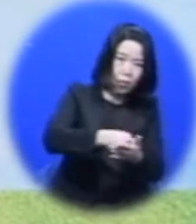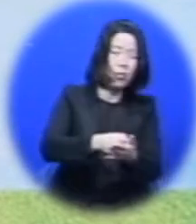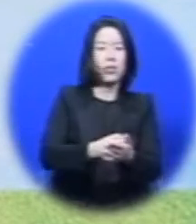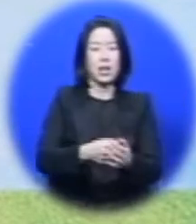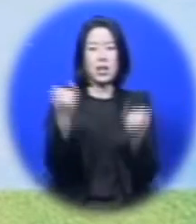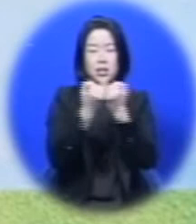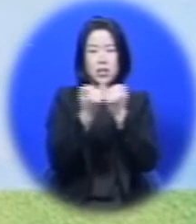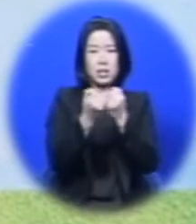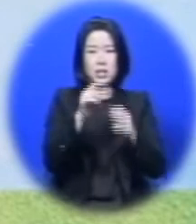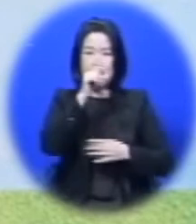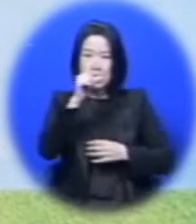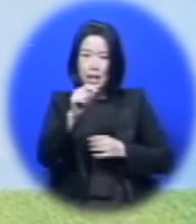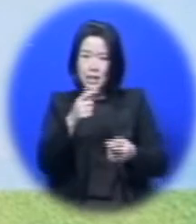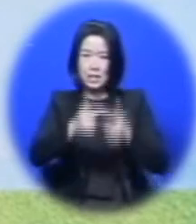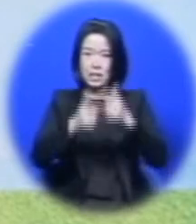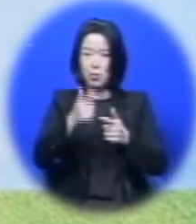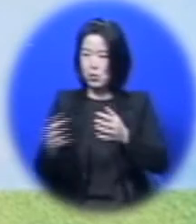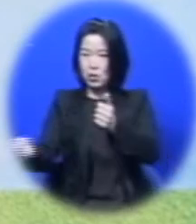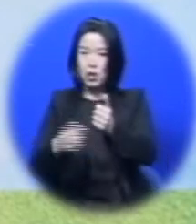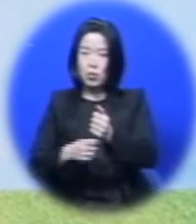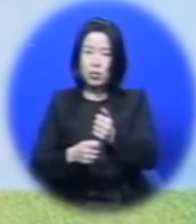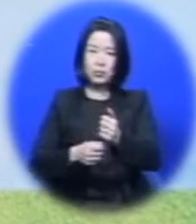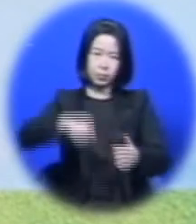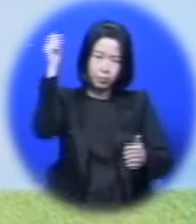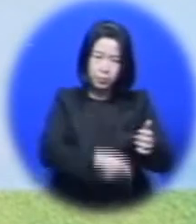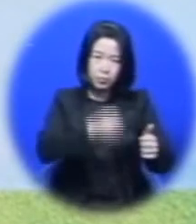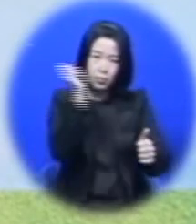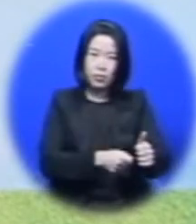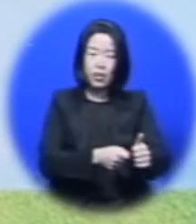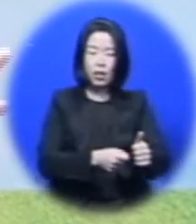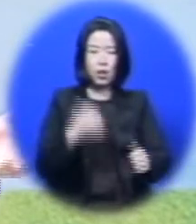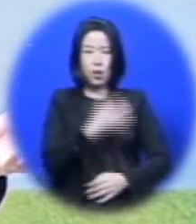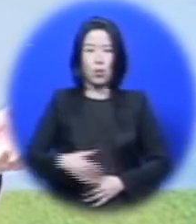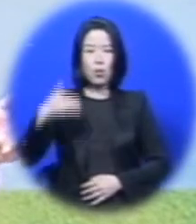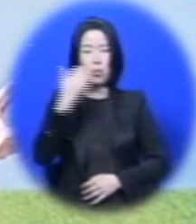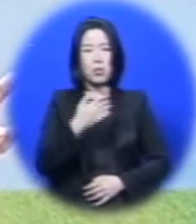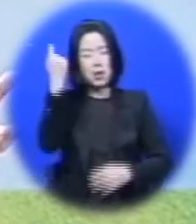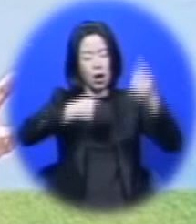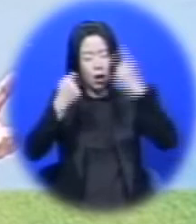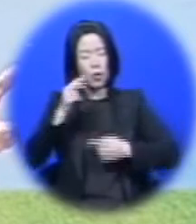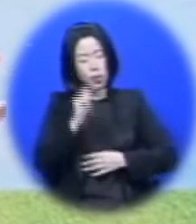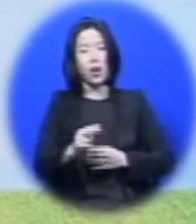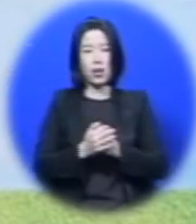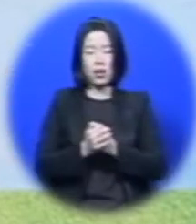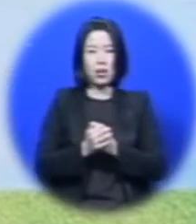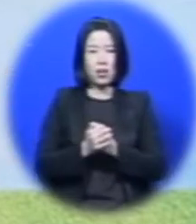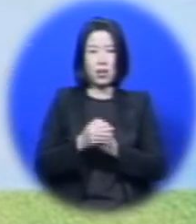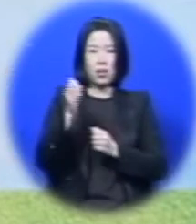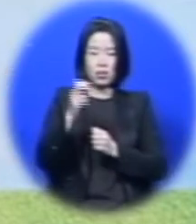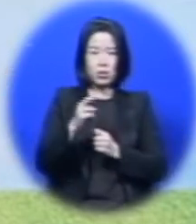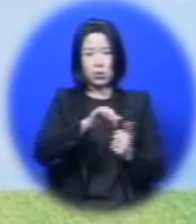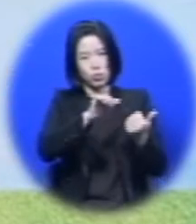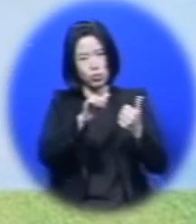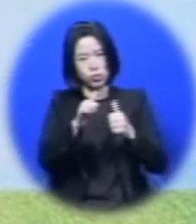여인들은 가시나무를 베어가지고 와서는 때리는데 온몸이 만신창이가 됐어요. 그리고는 거의